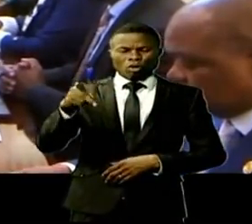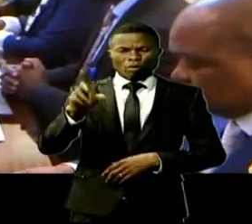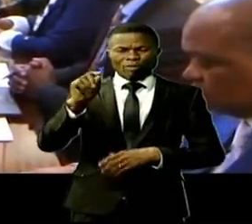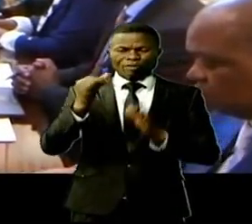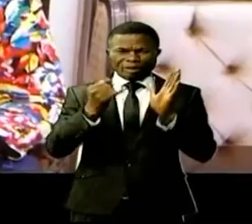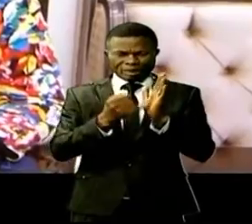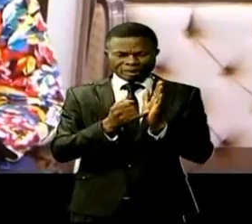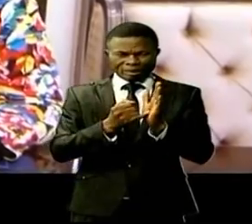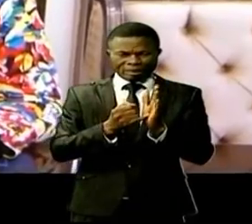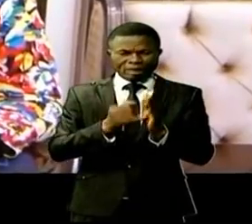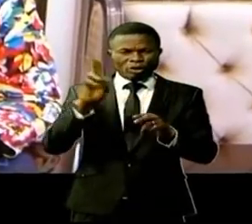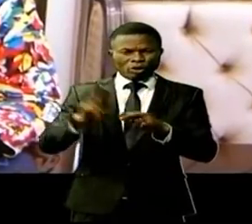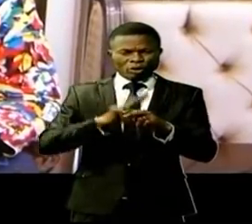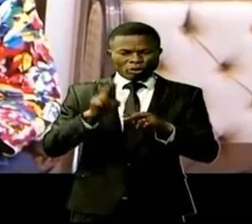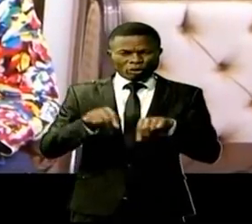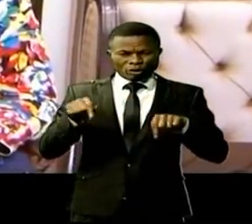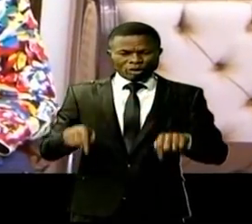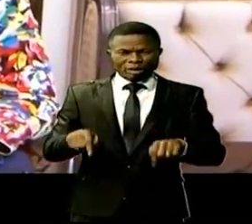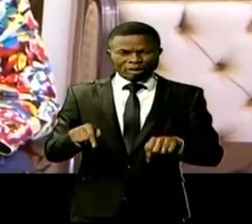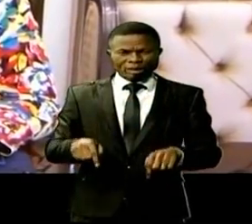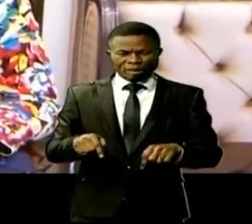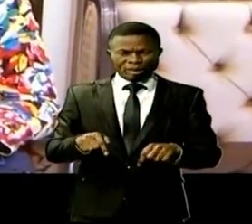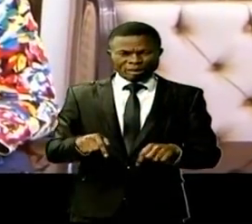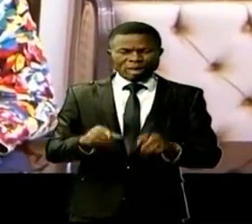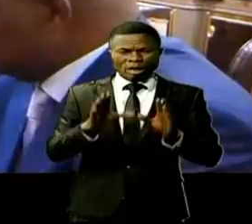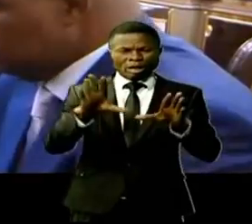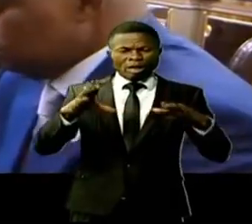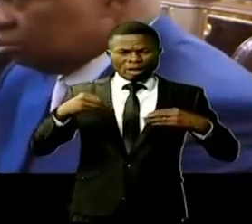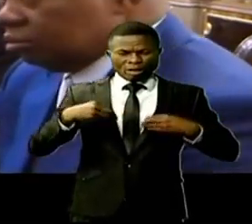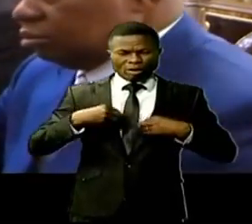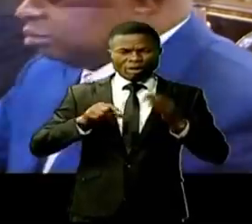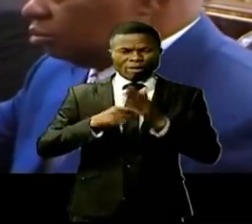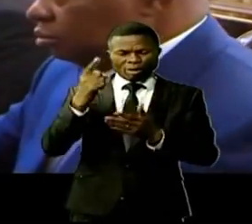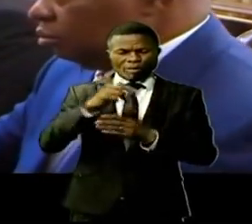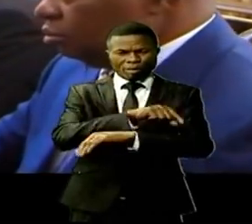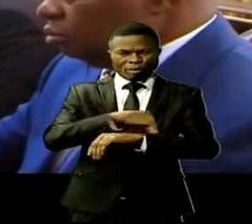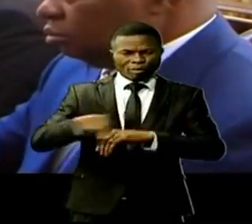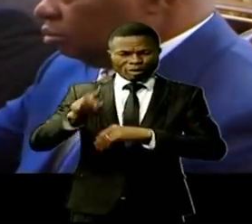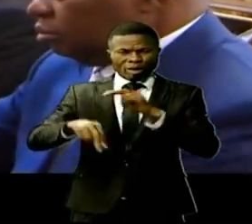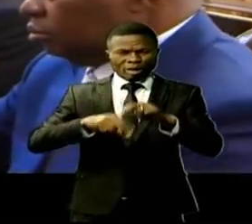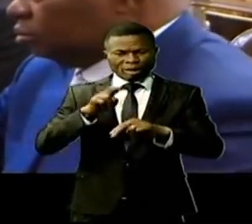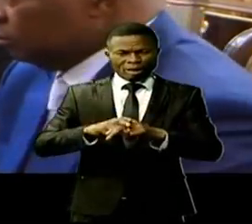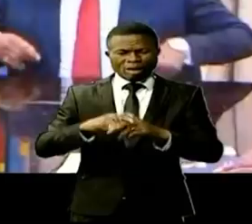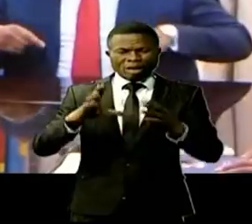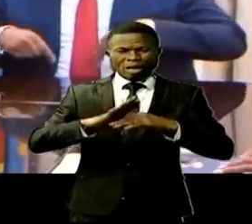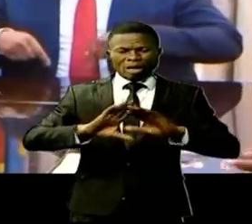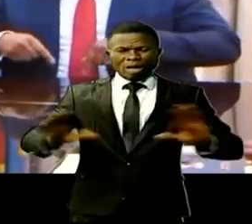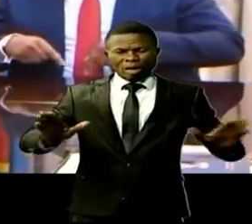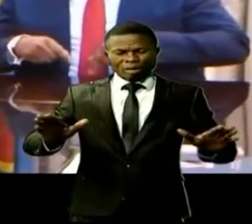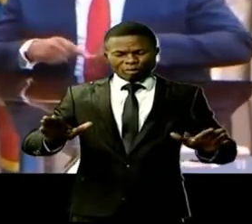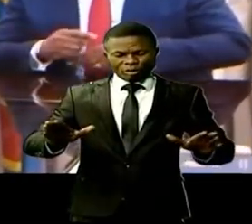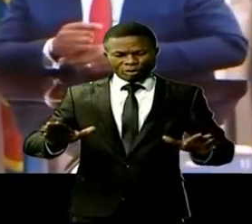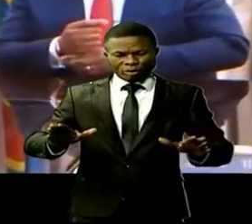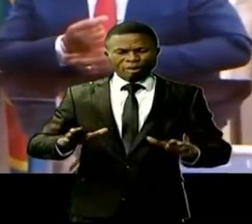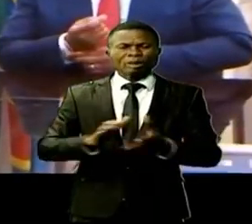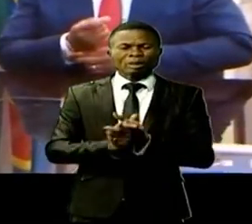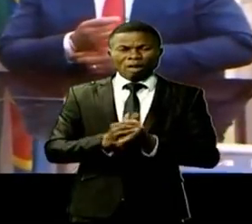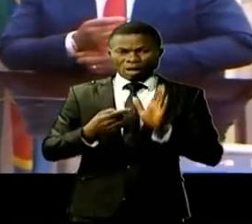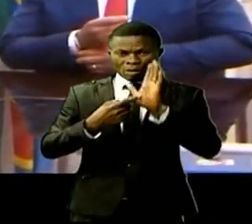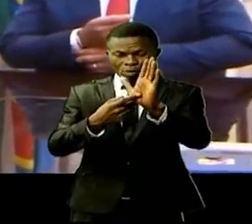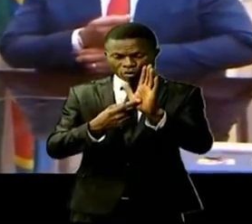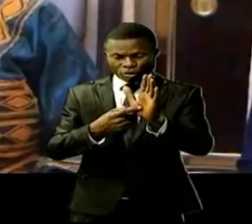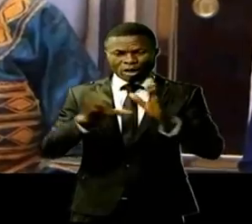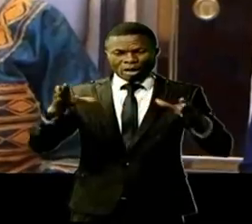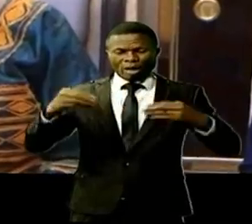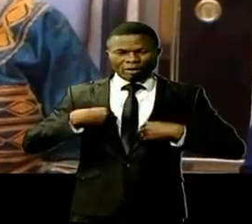seront appliquées en RDC qui abritera le tout premier bureau national d'adaptation, atteste la vice-première